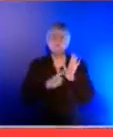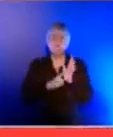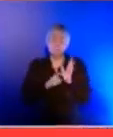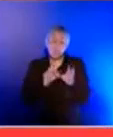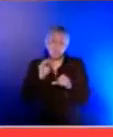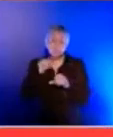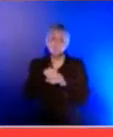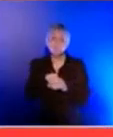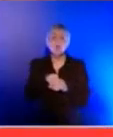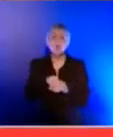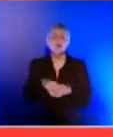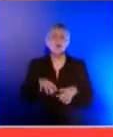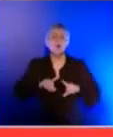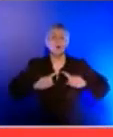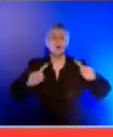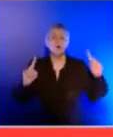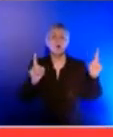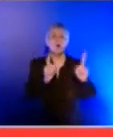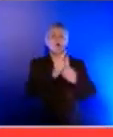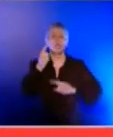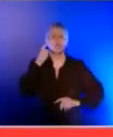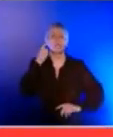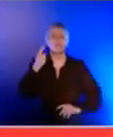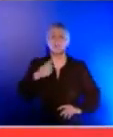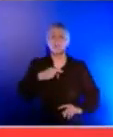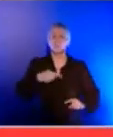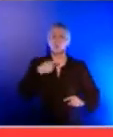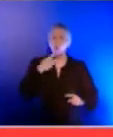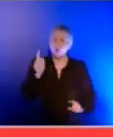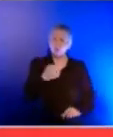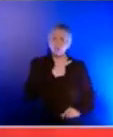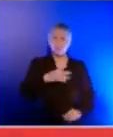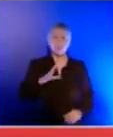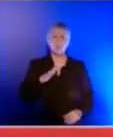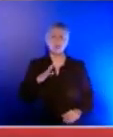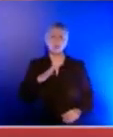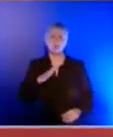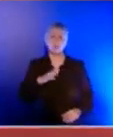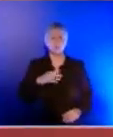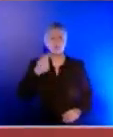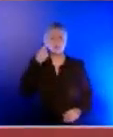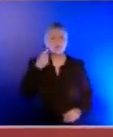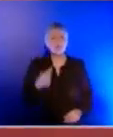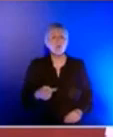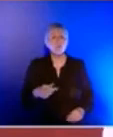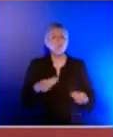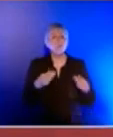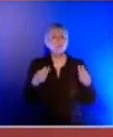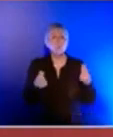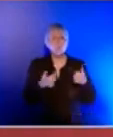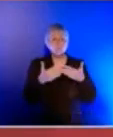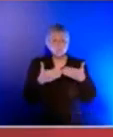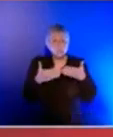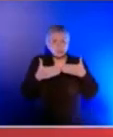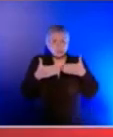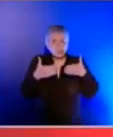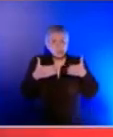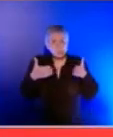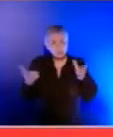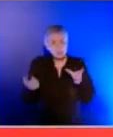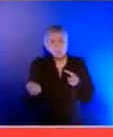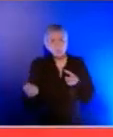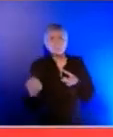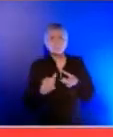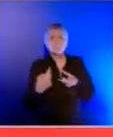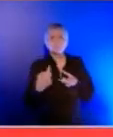κόμμα. Να προχωρήσουμε αποφασιστικά στη στρατηγική της διεύρυνσης, ώστε να αντιστοιχίσουμε την πολιτική